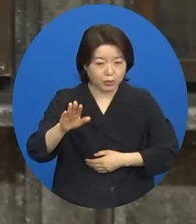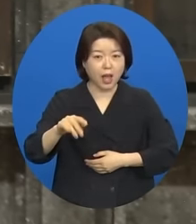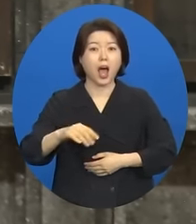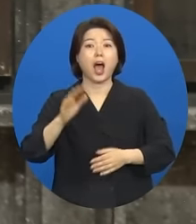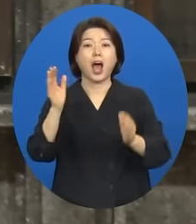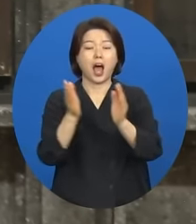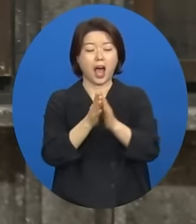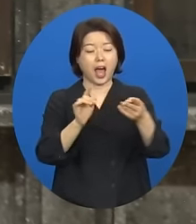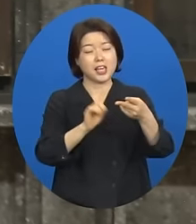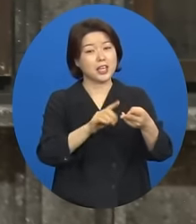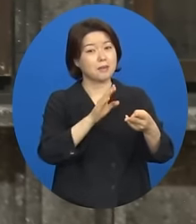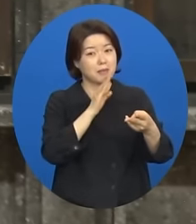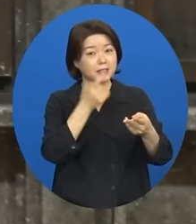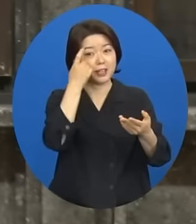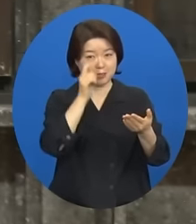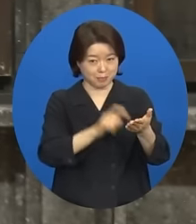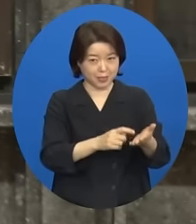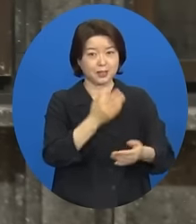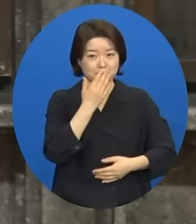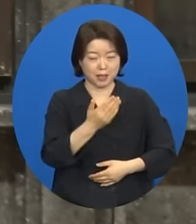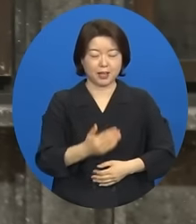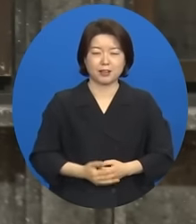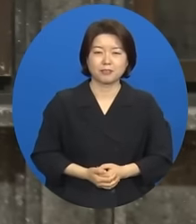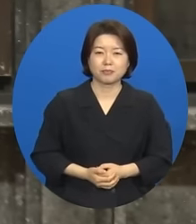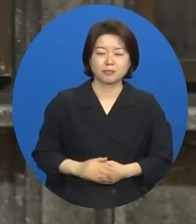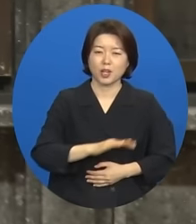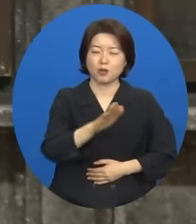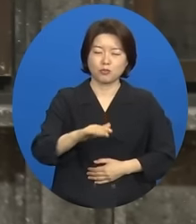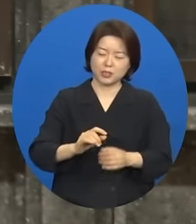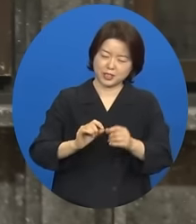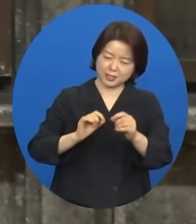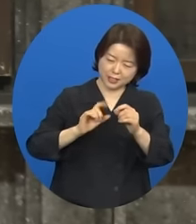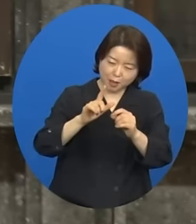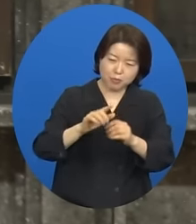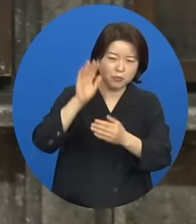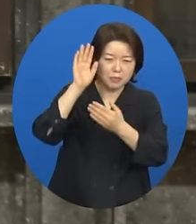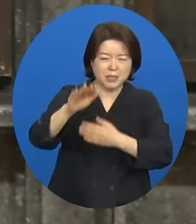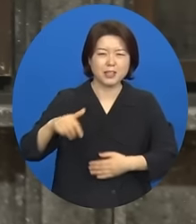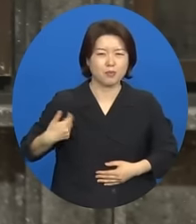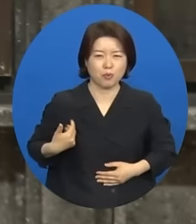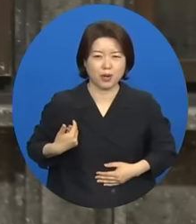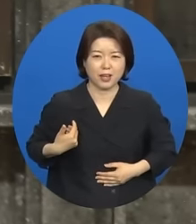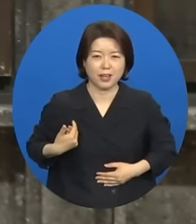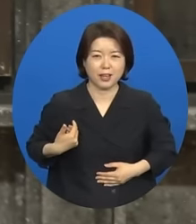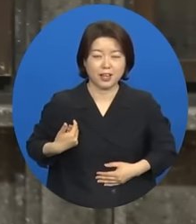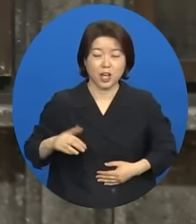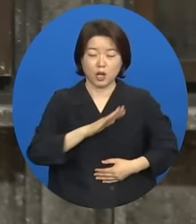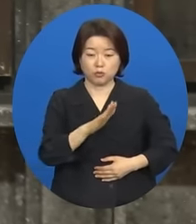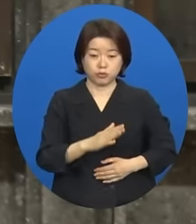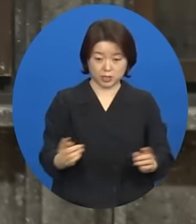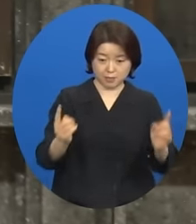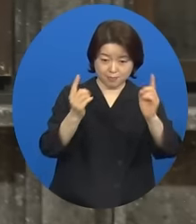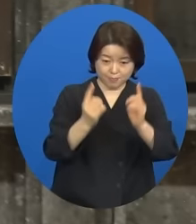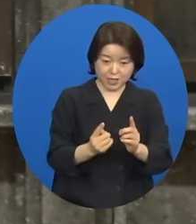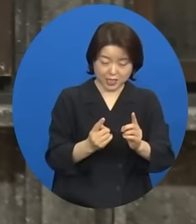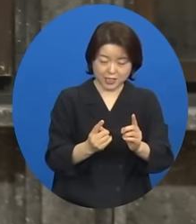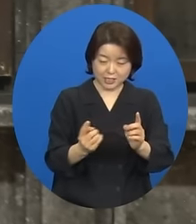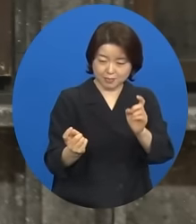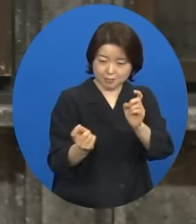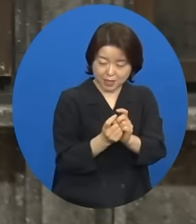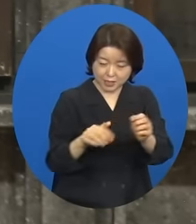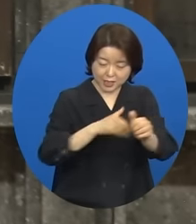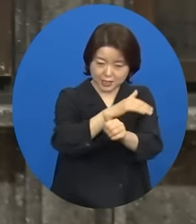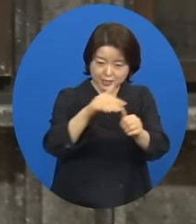하게 돼요. 그러나 우리 대부분은요, 미래를 볼 수가 없기 때문에 결국에는 우리가 지금 마주하고 있는 상황을